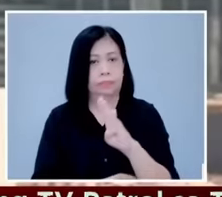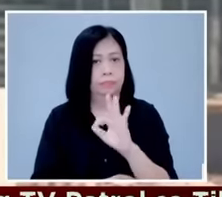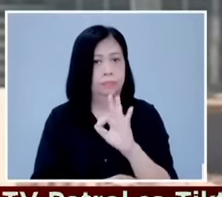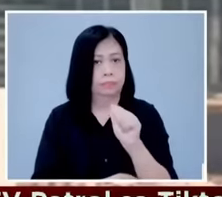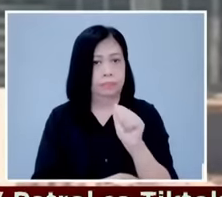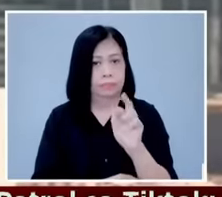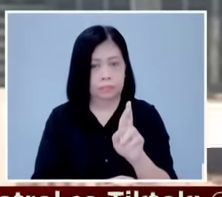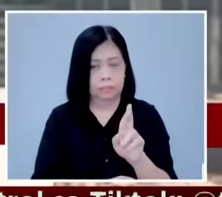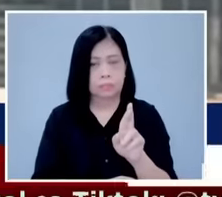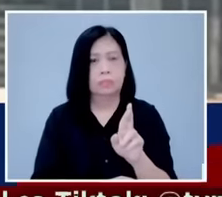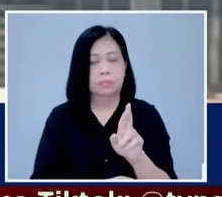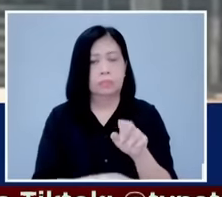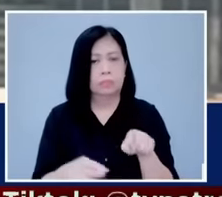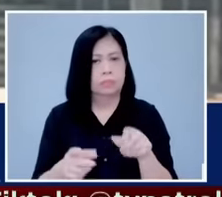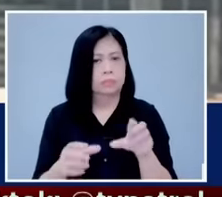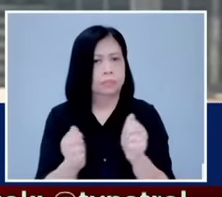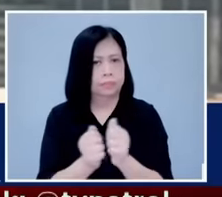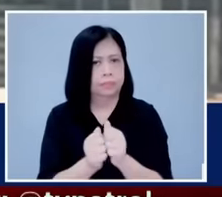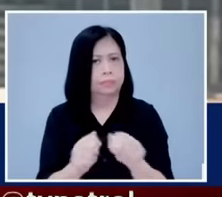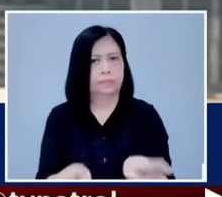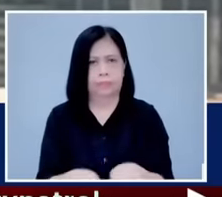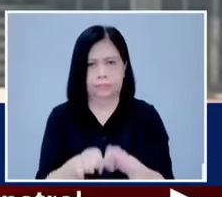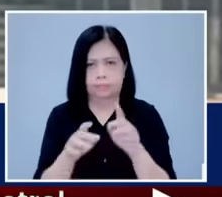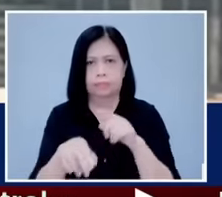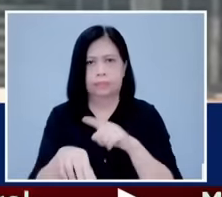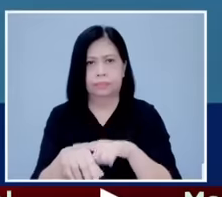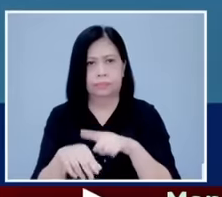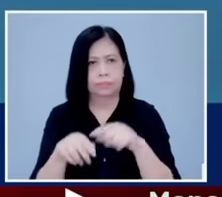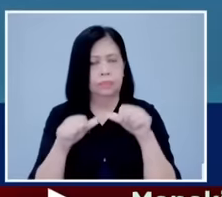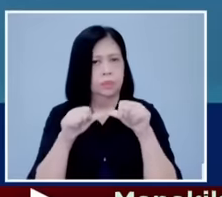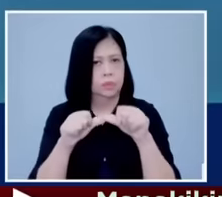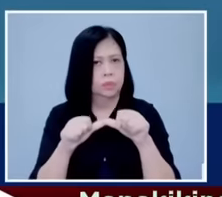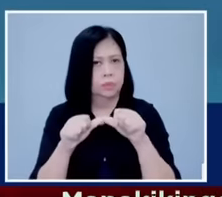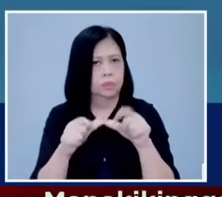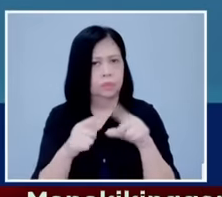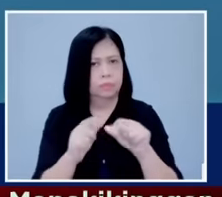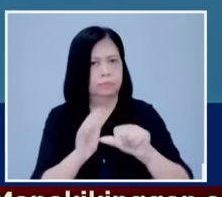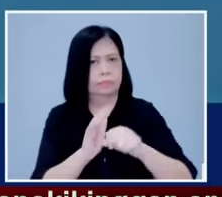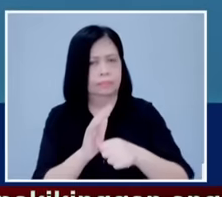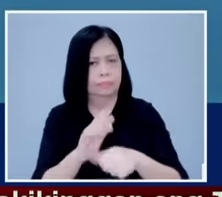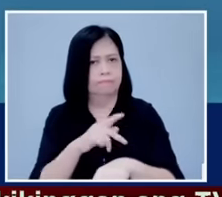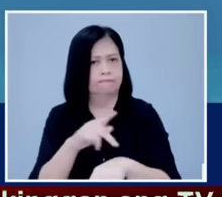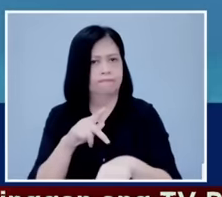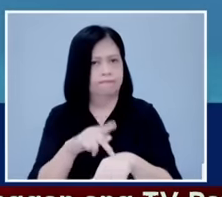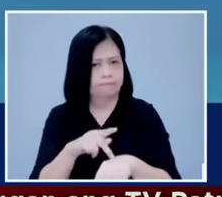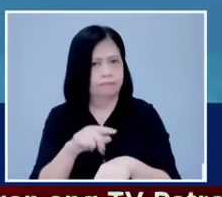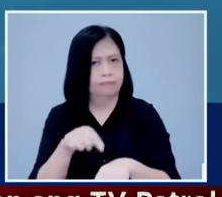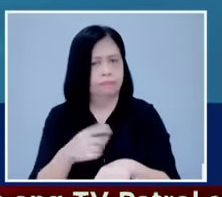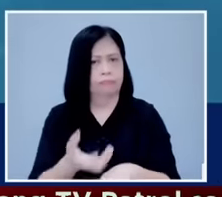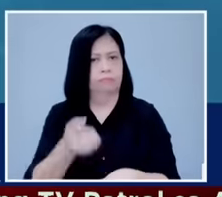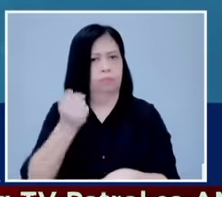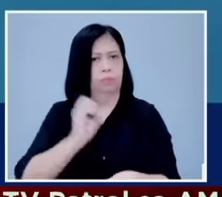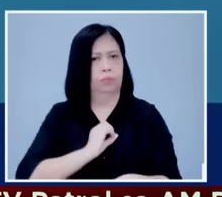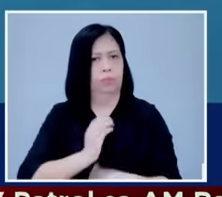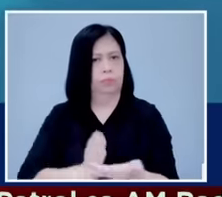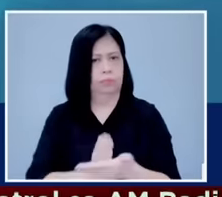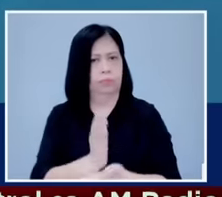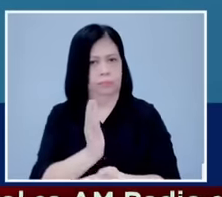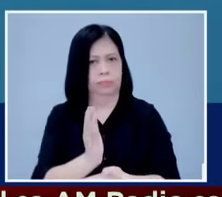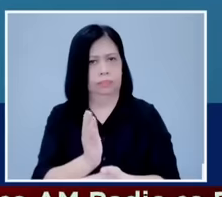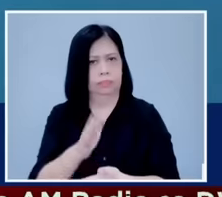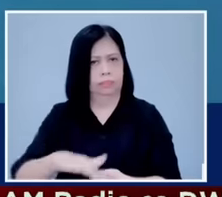Aquatic Resources, kasabay ito ng patuloy na pag-iit ng Pilipinas sa soberenya at karapatan